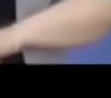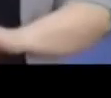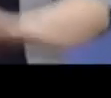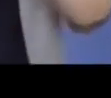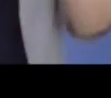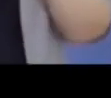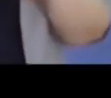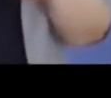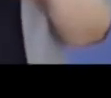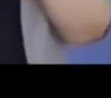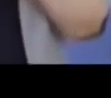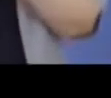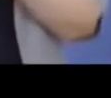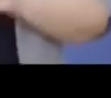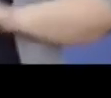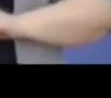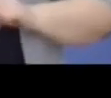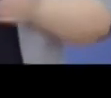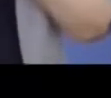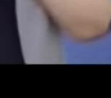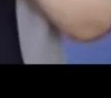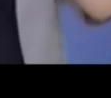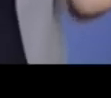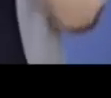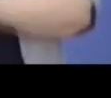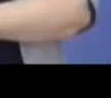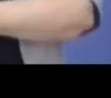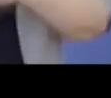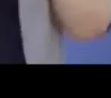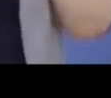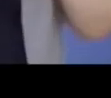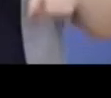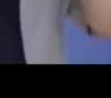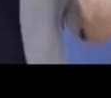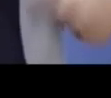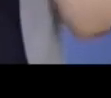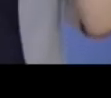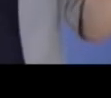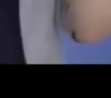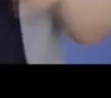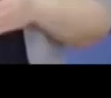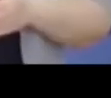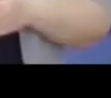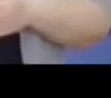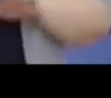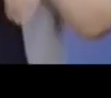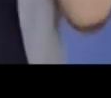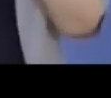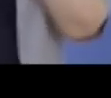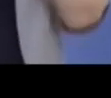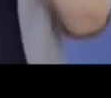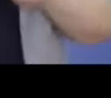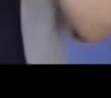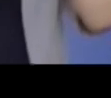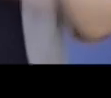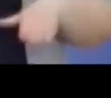посилюємо цей напрям роботи в умовах карантину. На найближчому засіданні уряду ми будемо пропонувати до прийняття